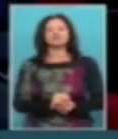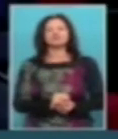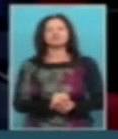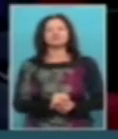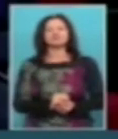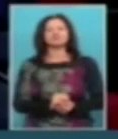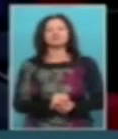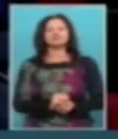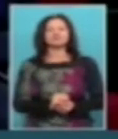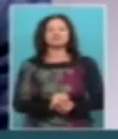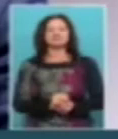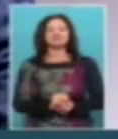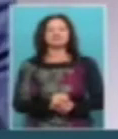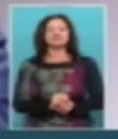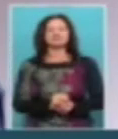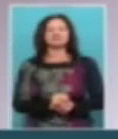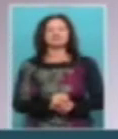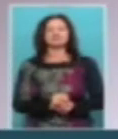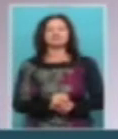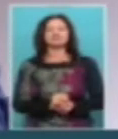бағыттарға ерекше назар аударылды.